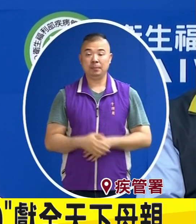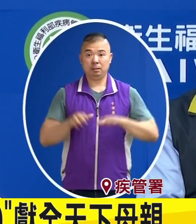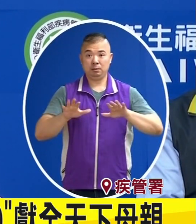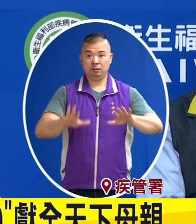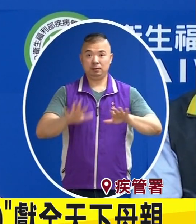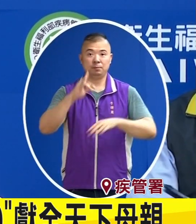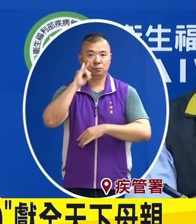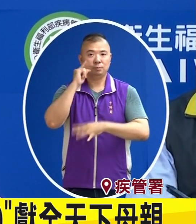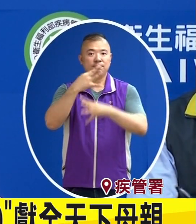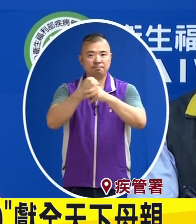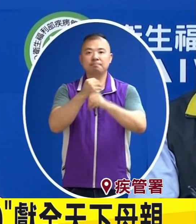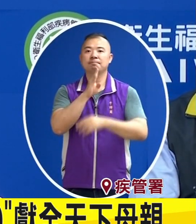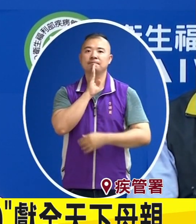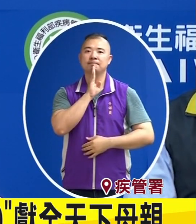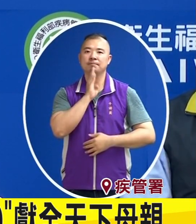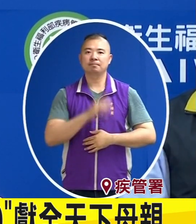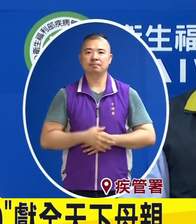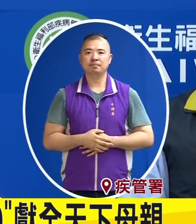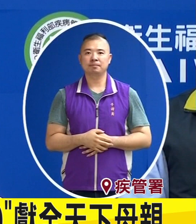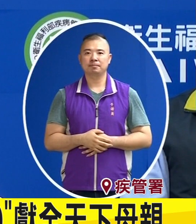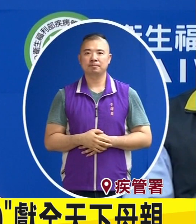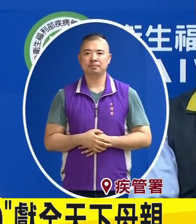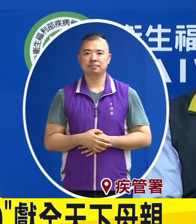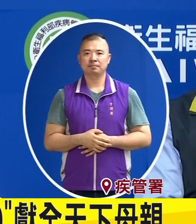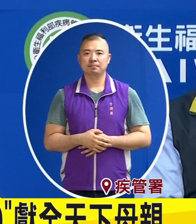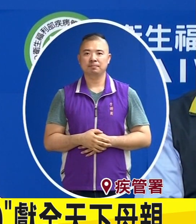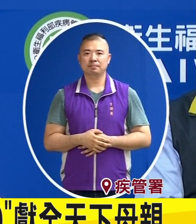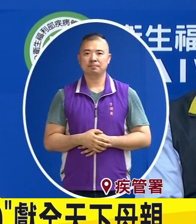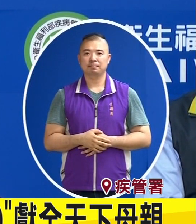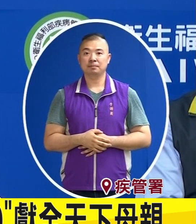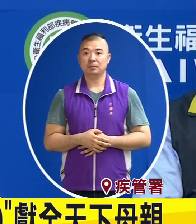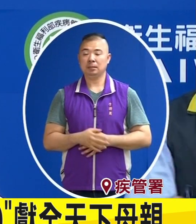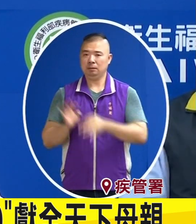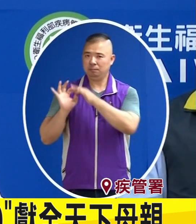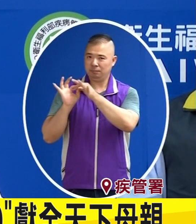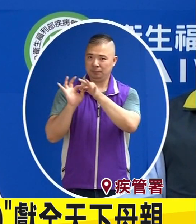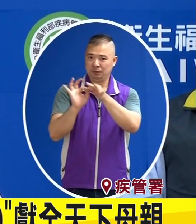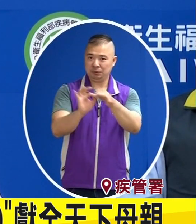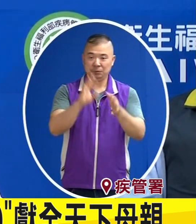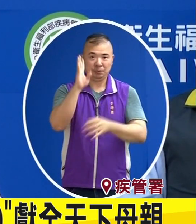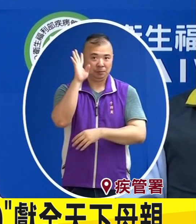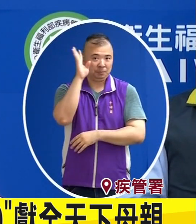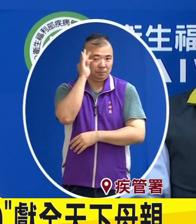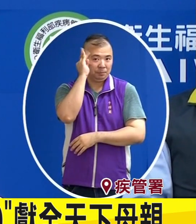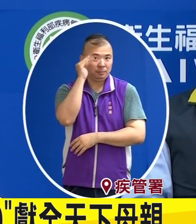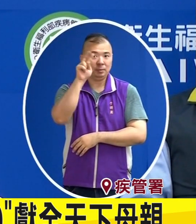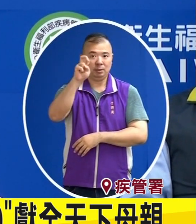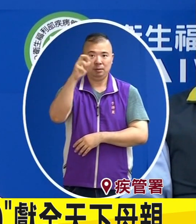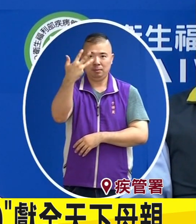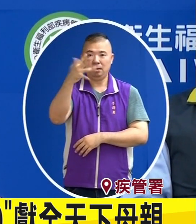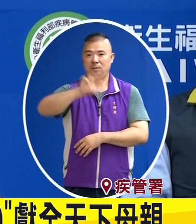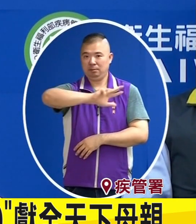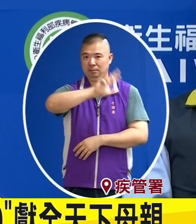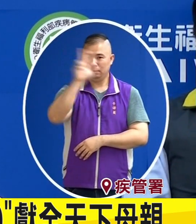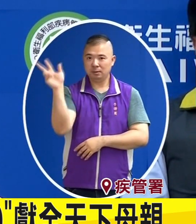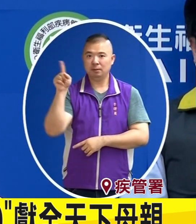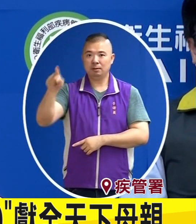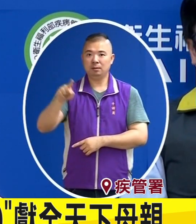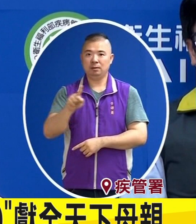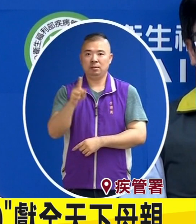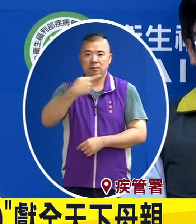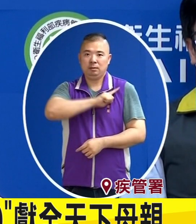节那我们大概借这个28个本土零那献给全天下的母